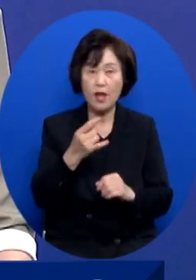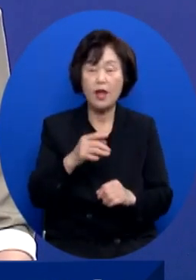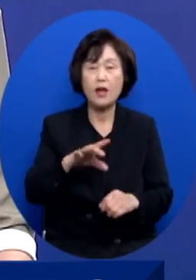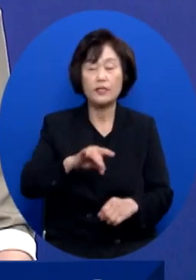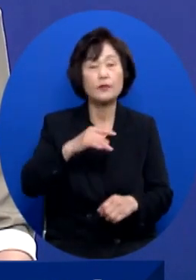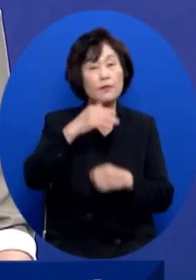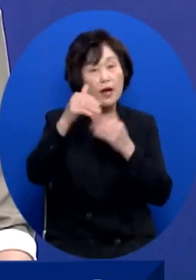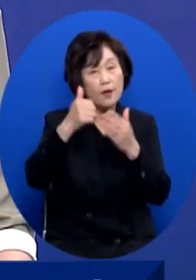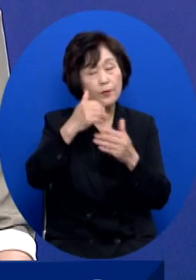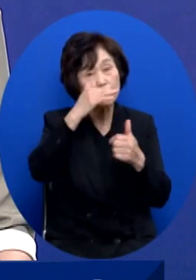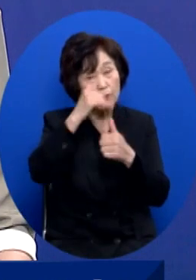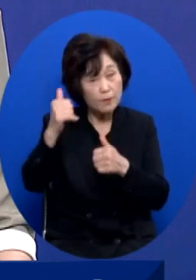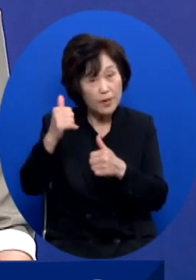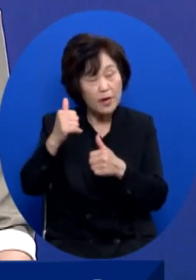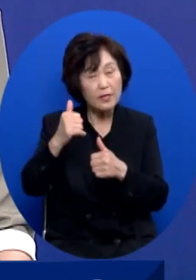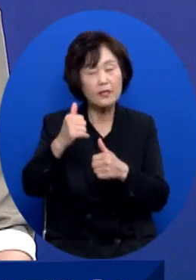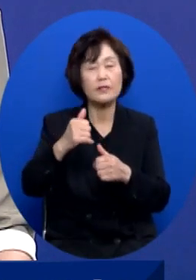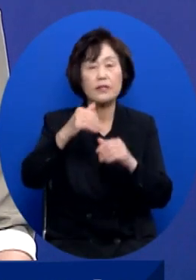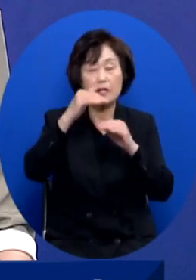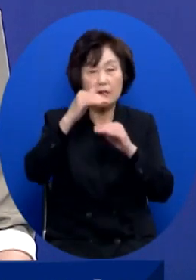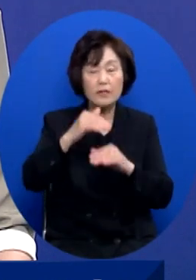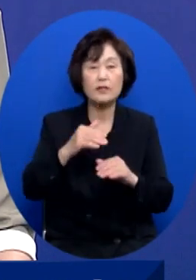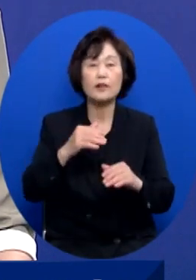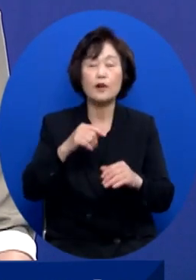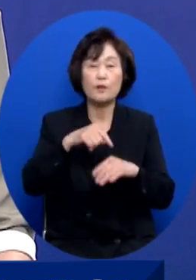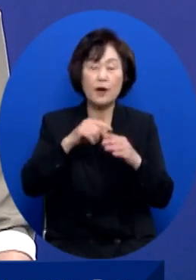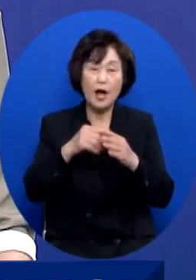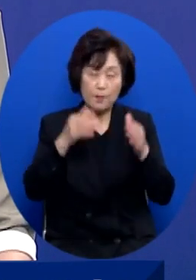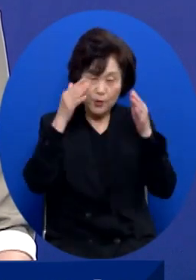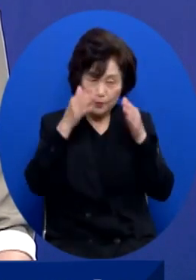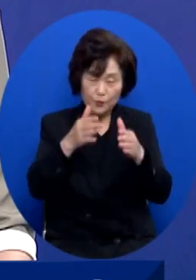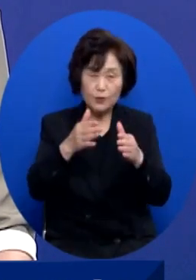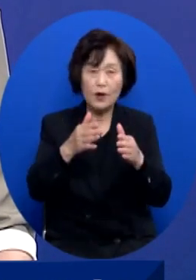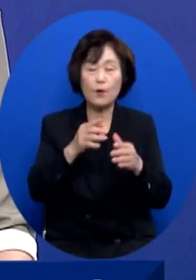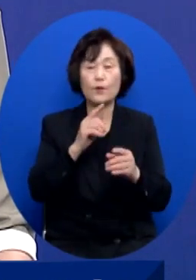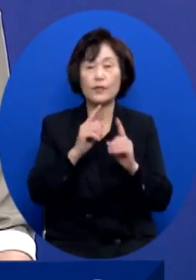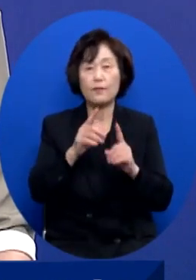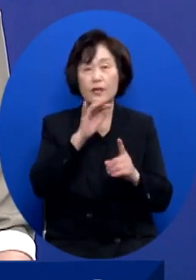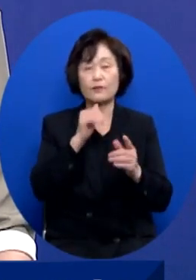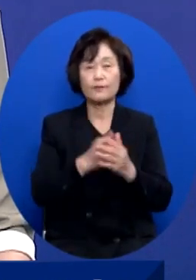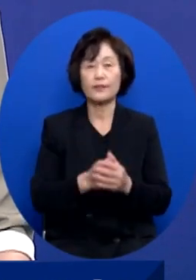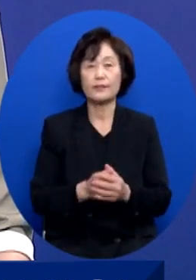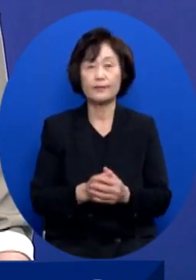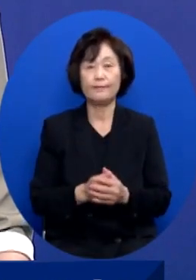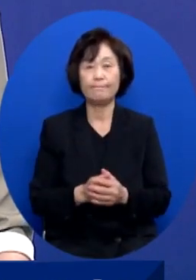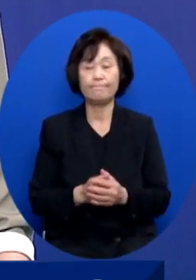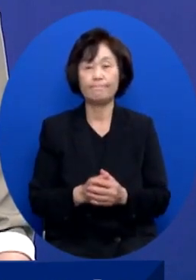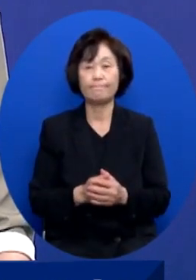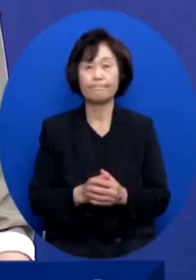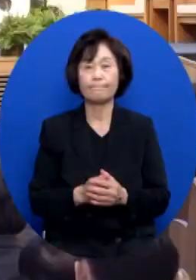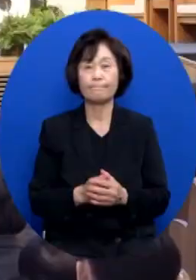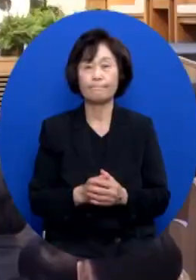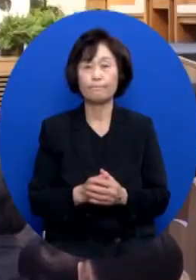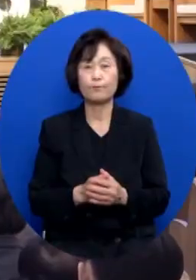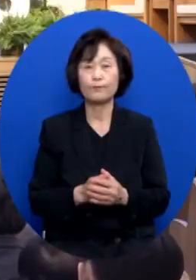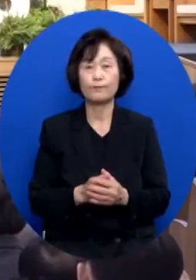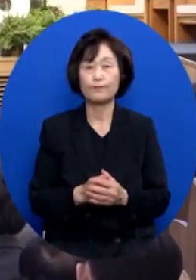하나님께 부름받았던 소명감과 사명 회복에 초점을 맞췄다고 하는데요. 김인혜 기자의 보도입니다.